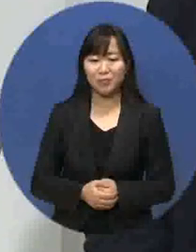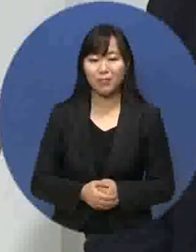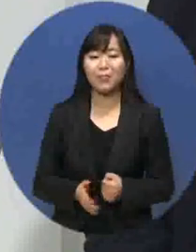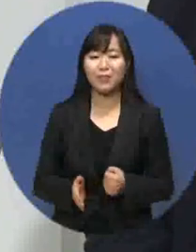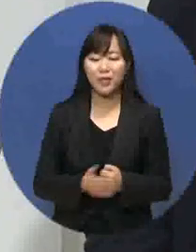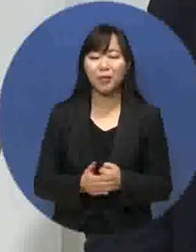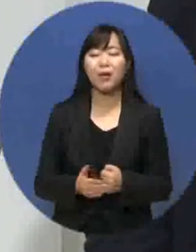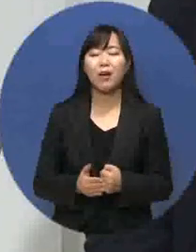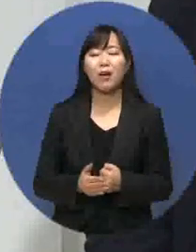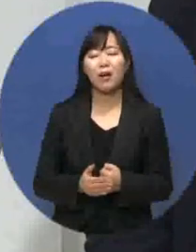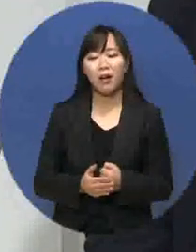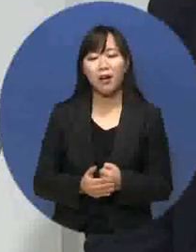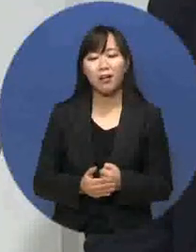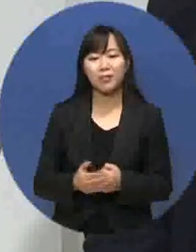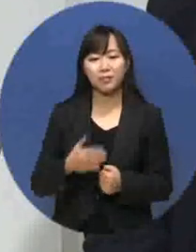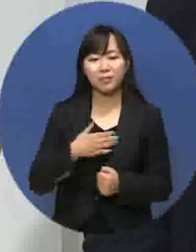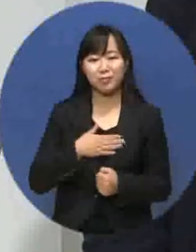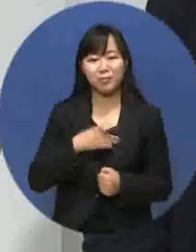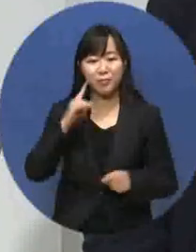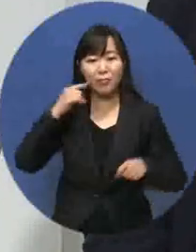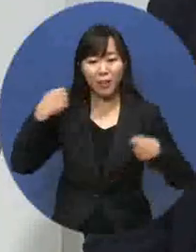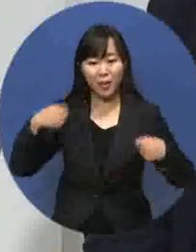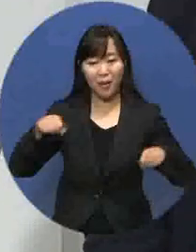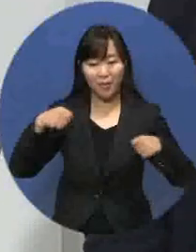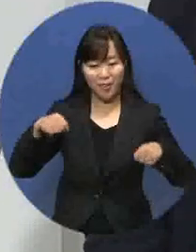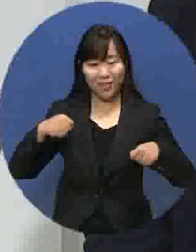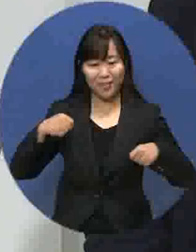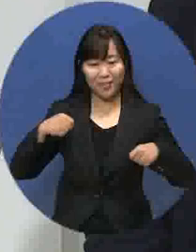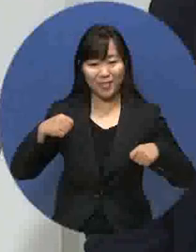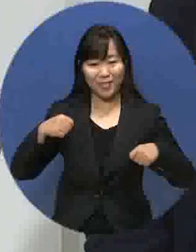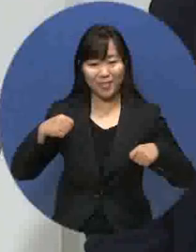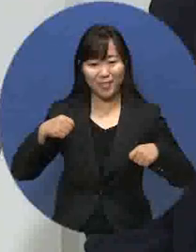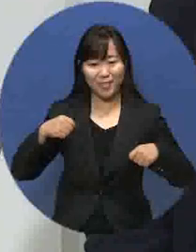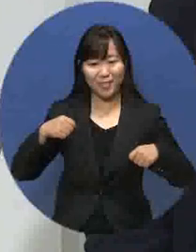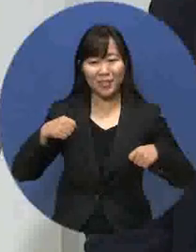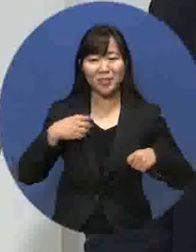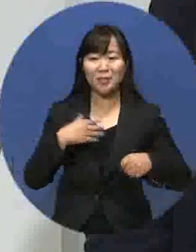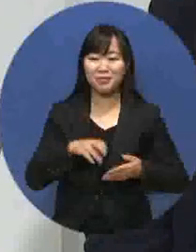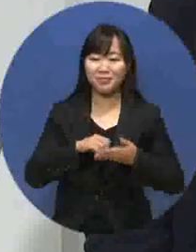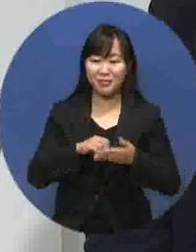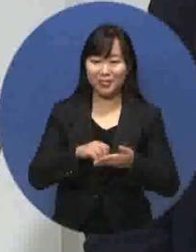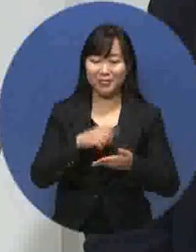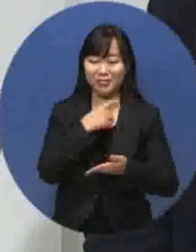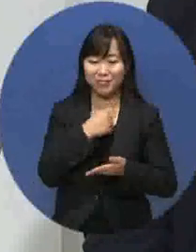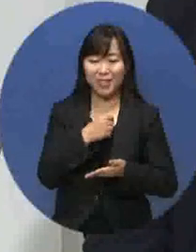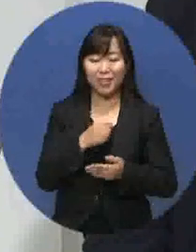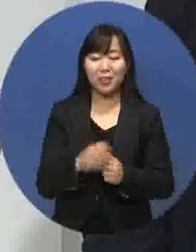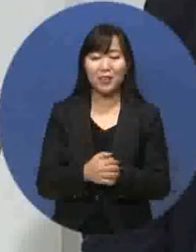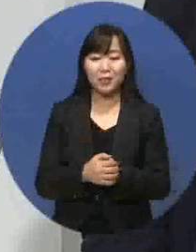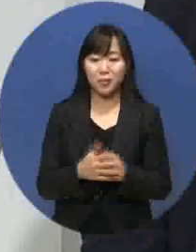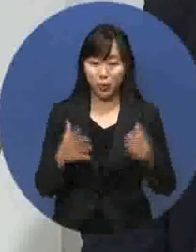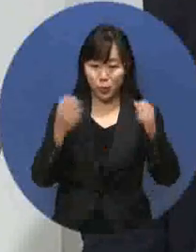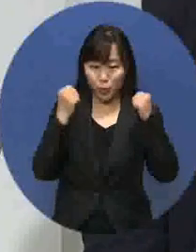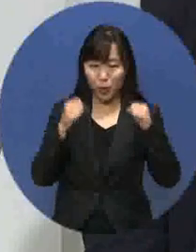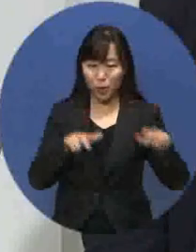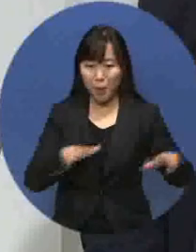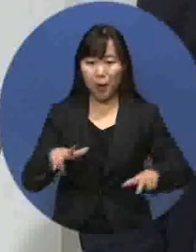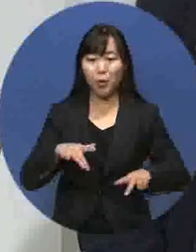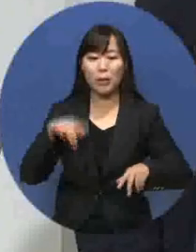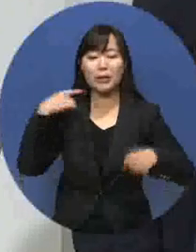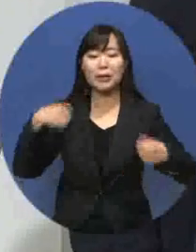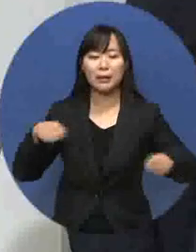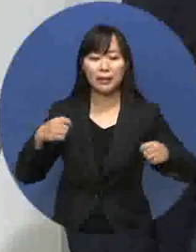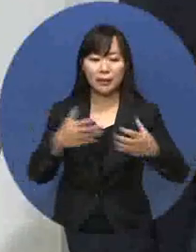그래서 이제 아 연극 배우를 해야겠다라고 이제 졸업하자마자 바로 극단에 들어가서